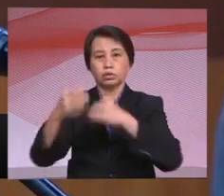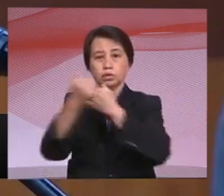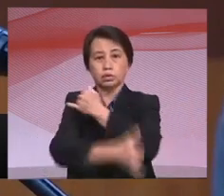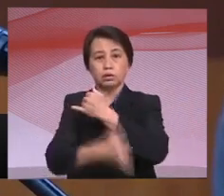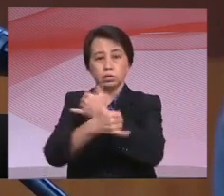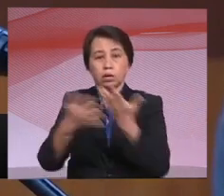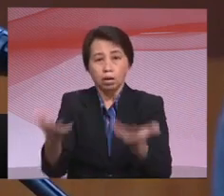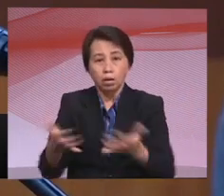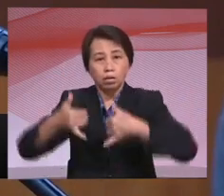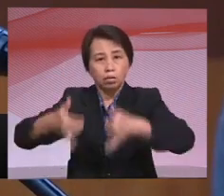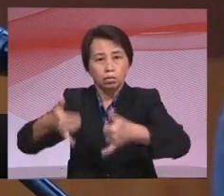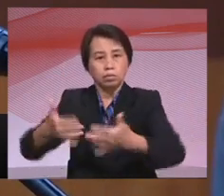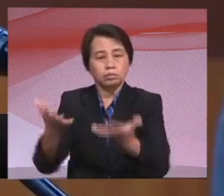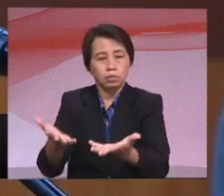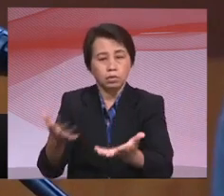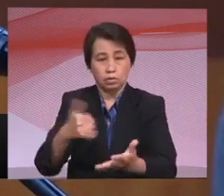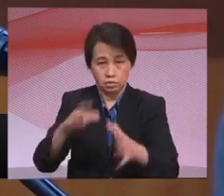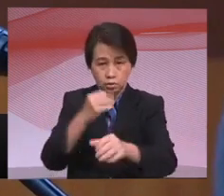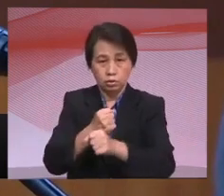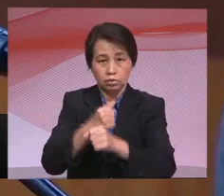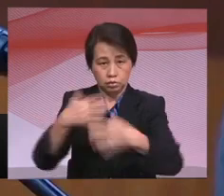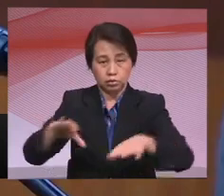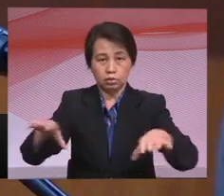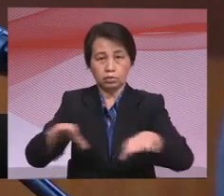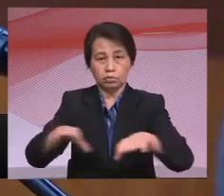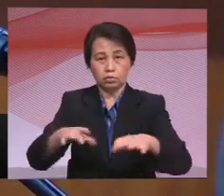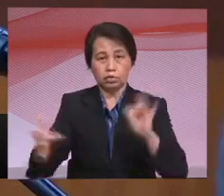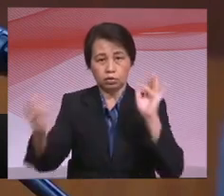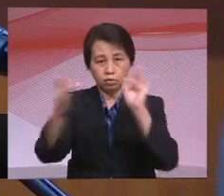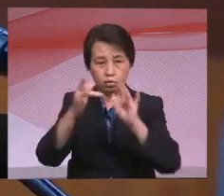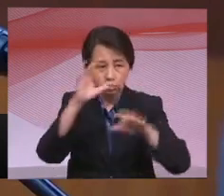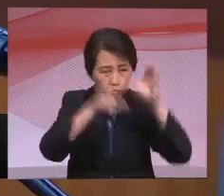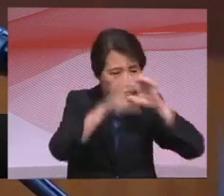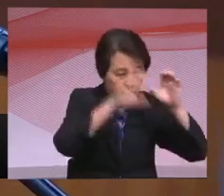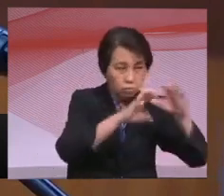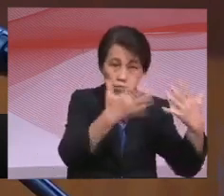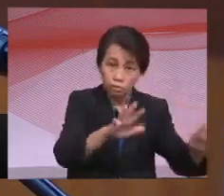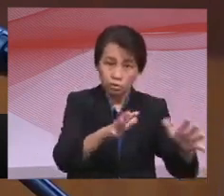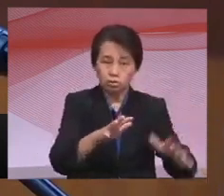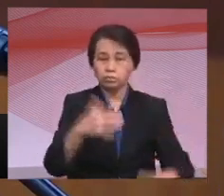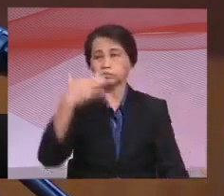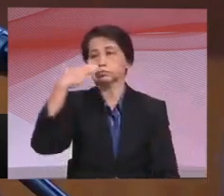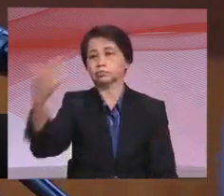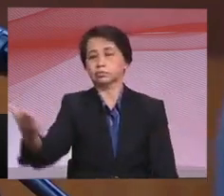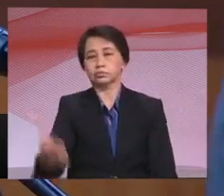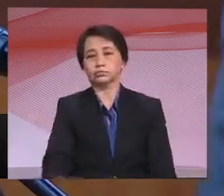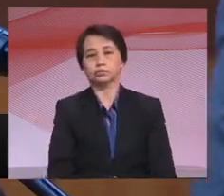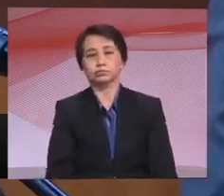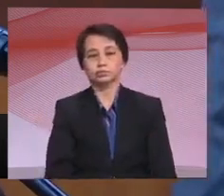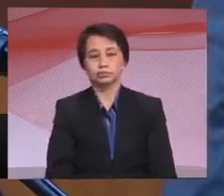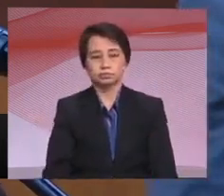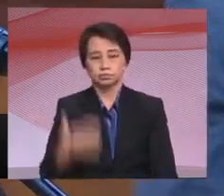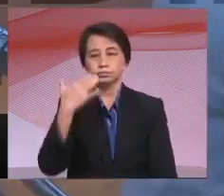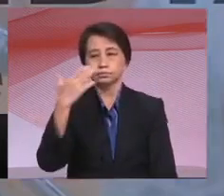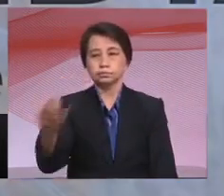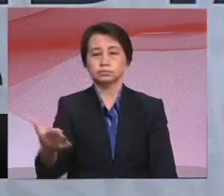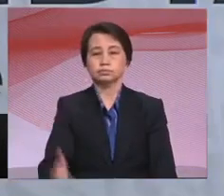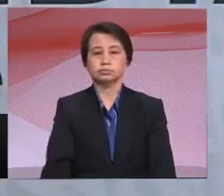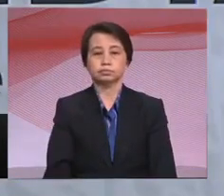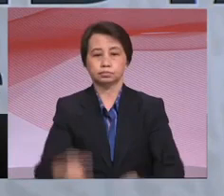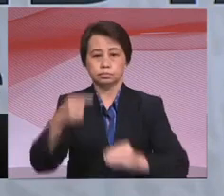yang KKM telah dapat setakat ini, dan adakah telah dibuat contact tracing dan sebagainya? Terima kasih. Okay, terima kasih. Jadi